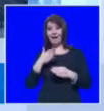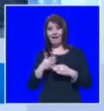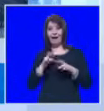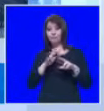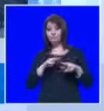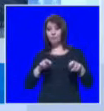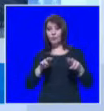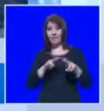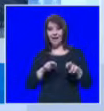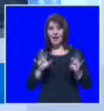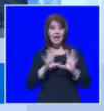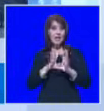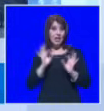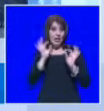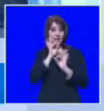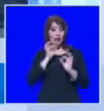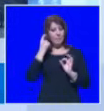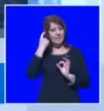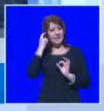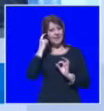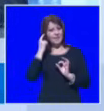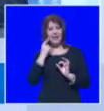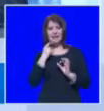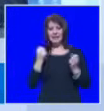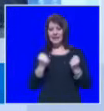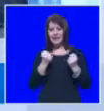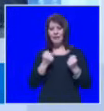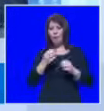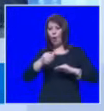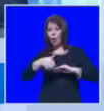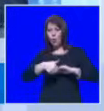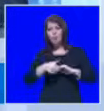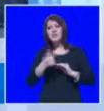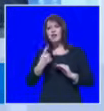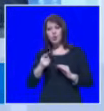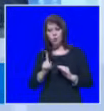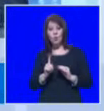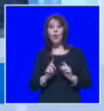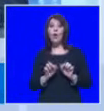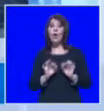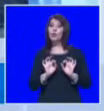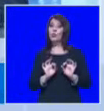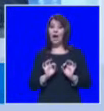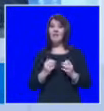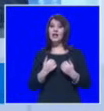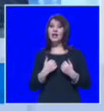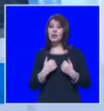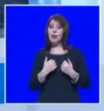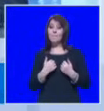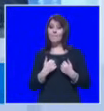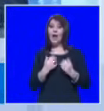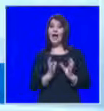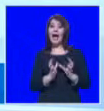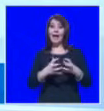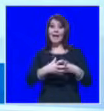никакви съмнения за каквато и да било дейност, корупционна или каквато и да било, тогава, заедно с моя правен екип,